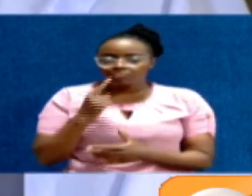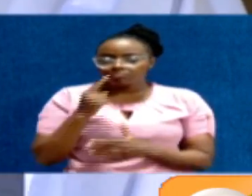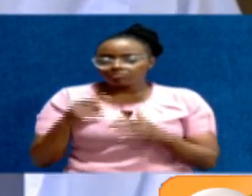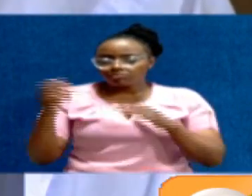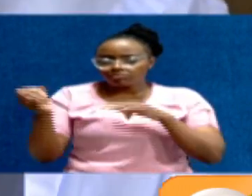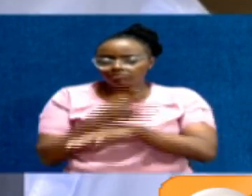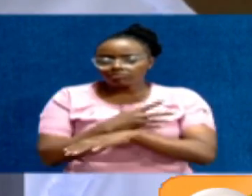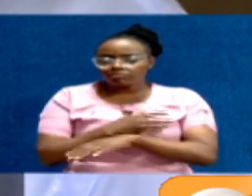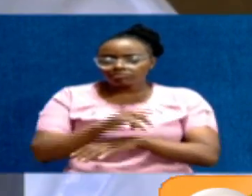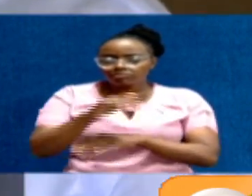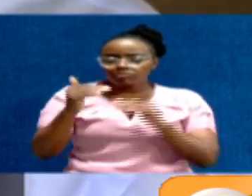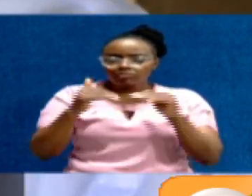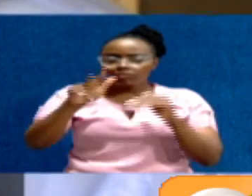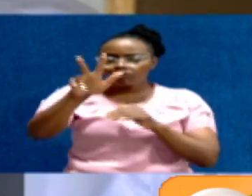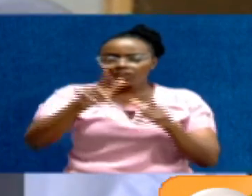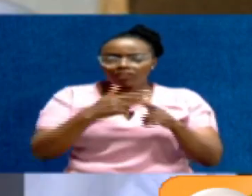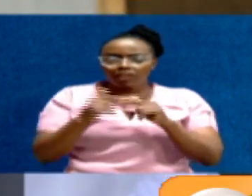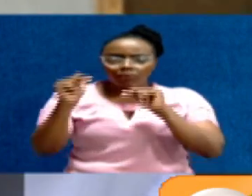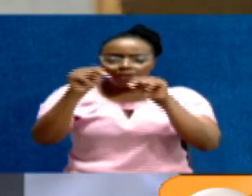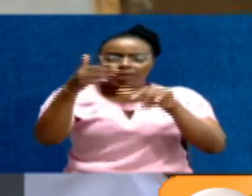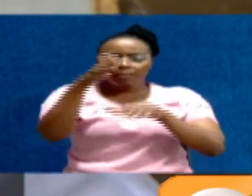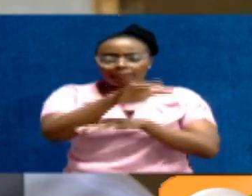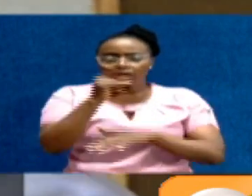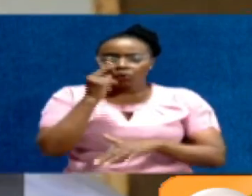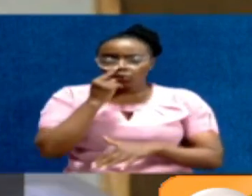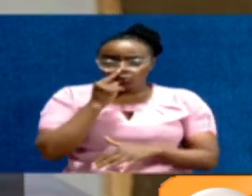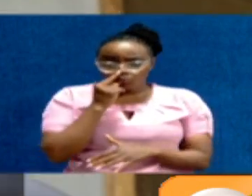Alisema ilikuwa stage 3, si ndio? Tukaja nyumbani.